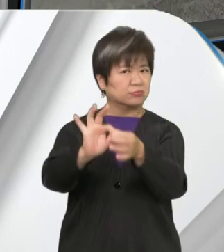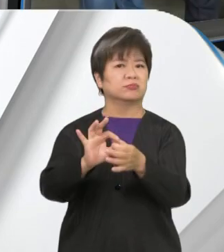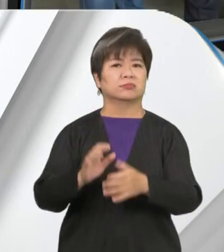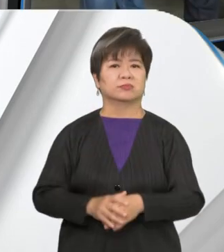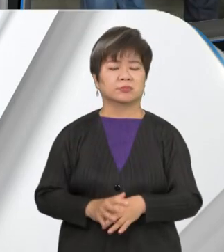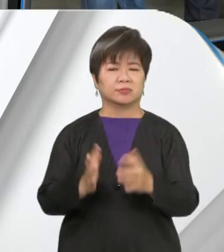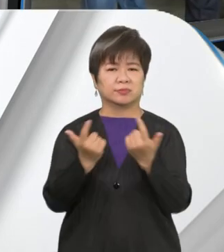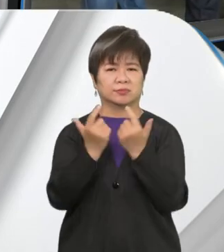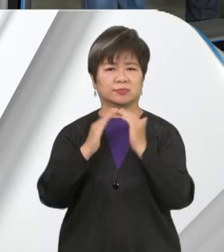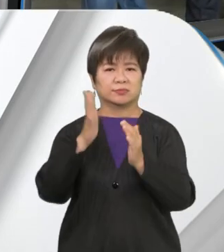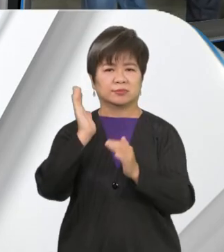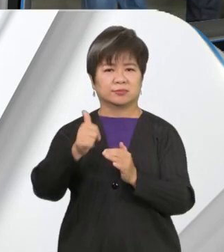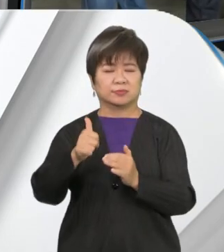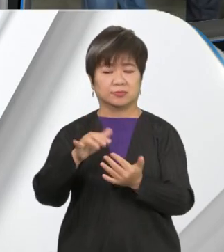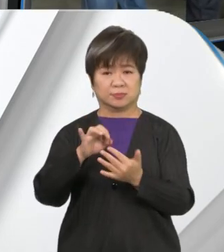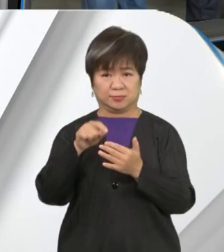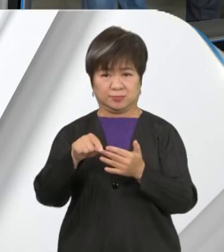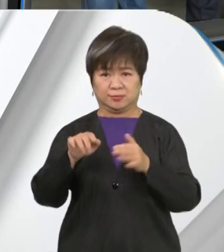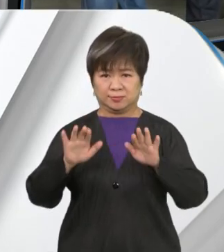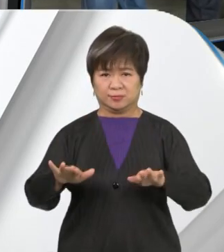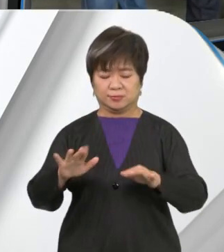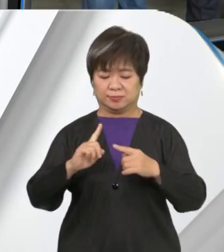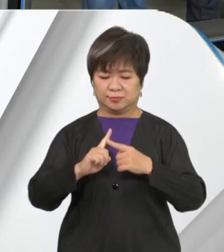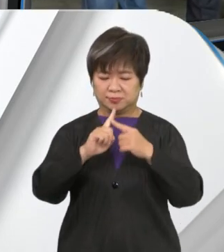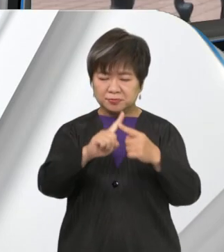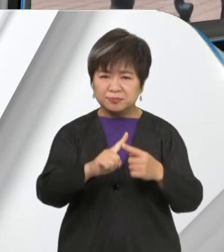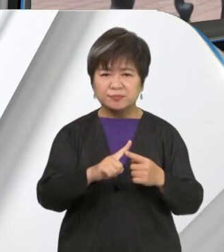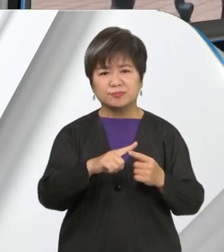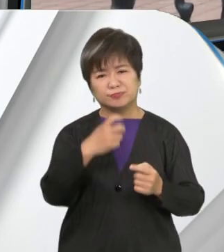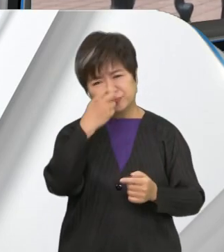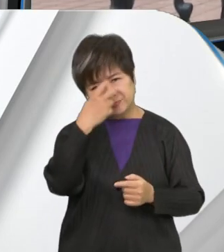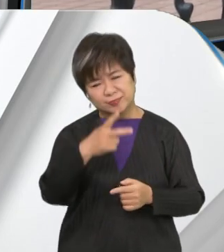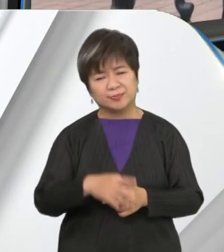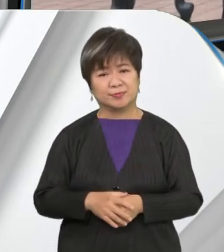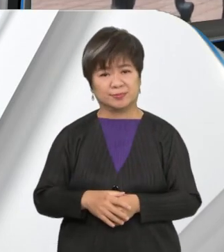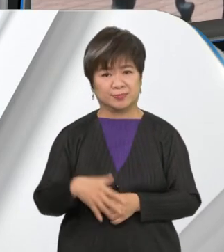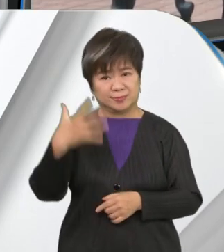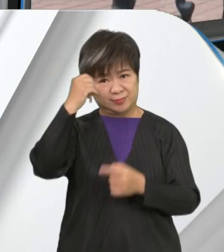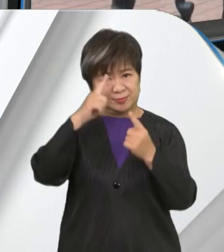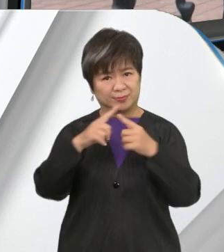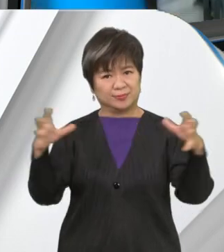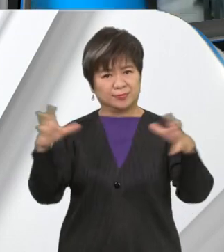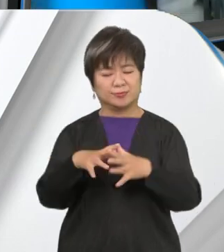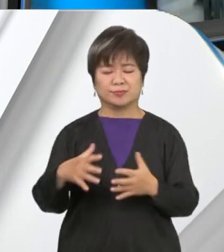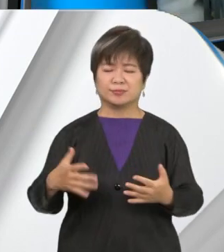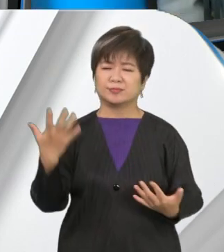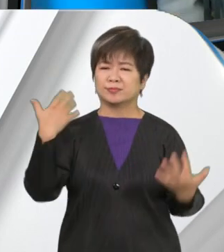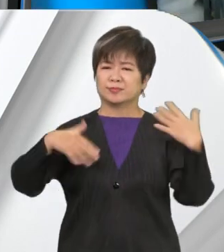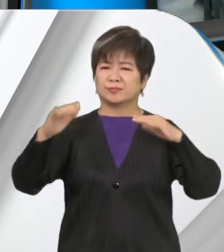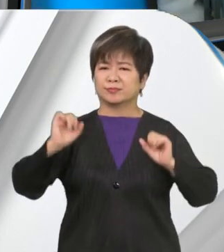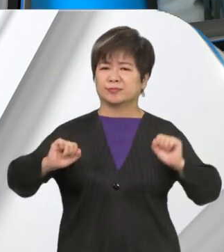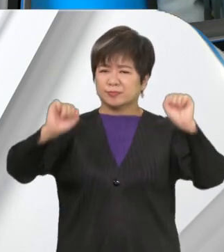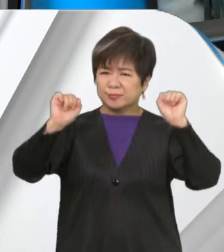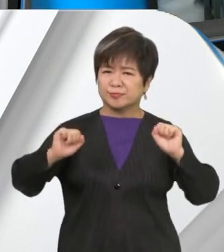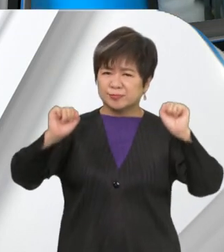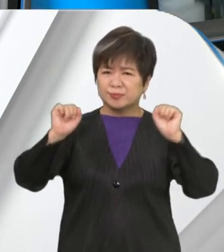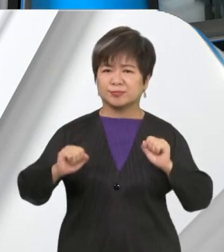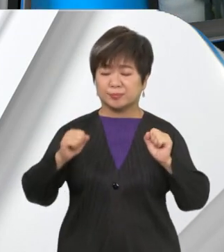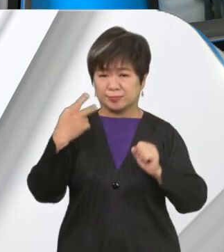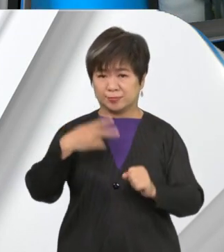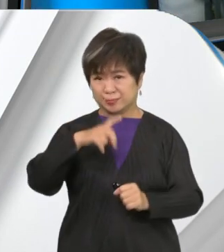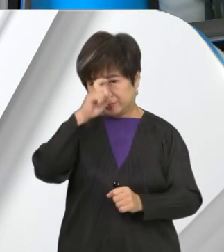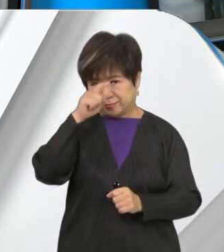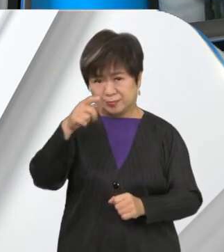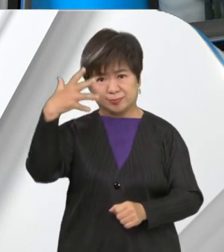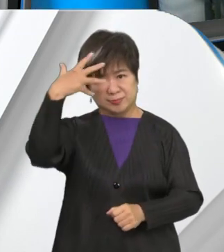别是从口分在每县的今年寒冷风势，初代同老人家强下挑空天草，每希望家头